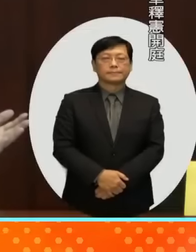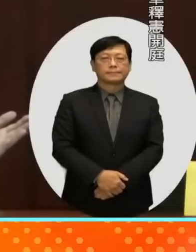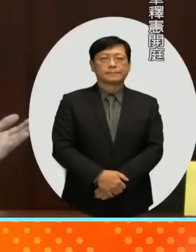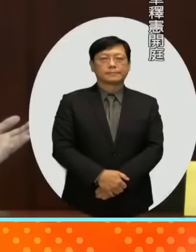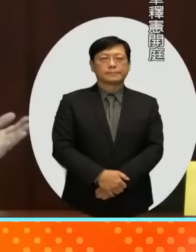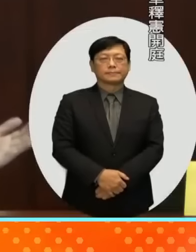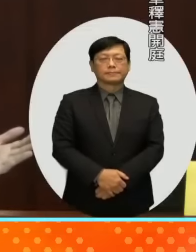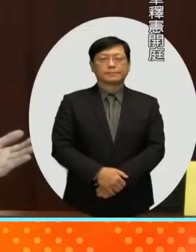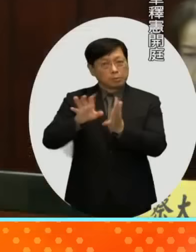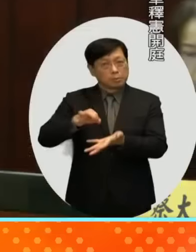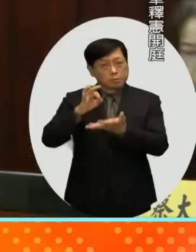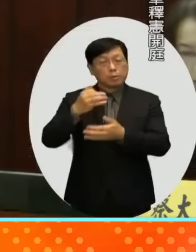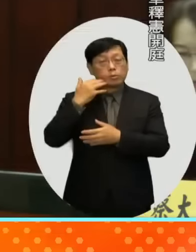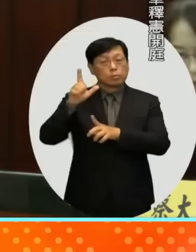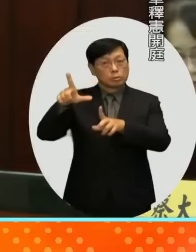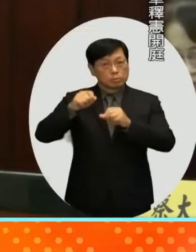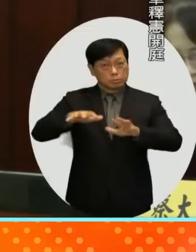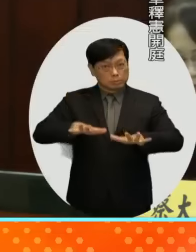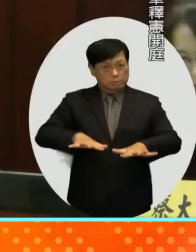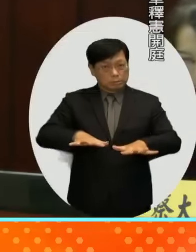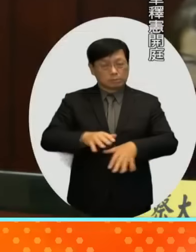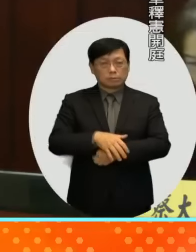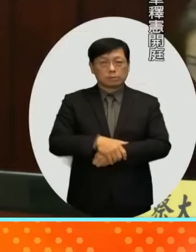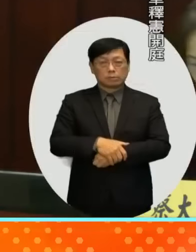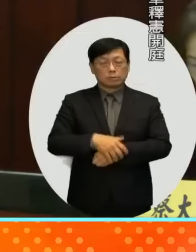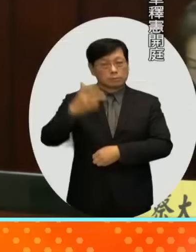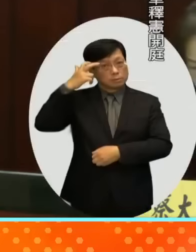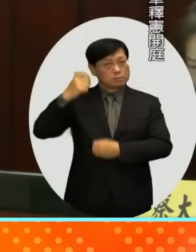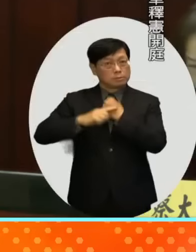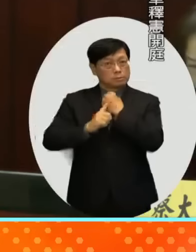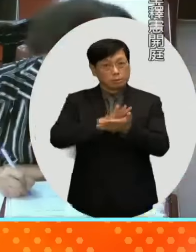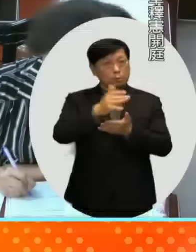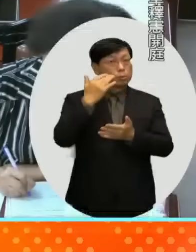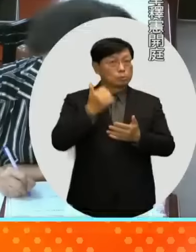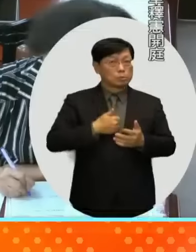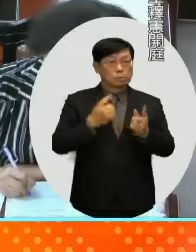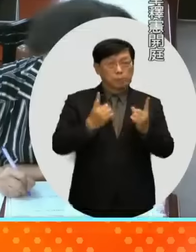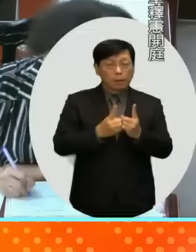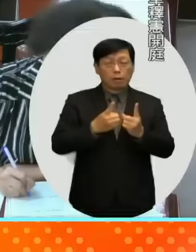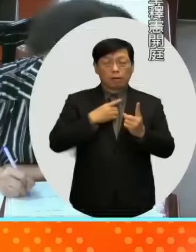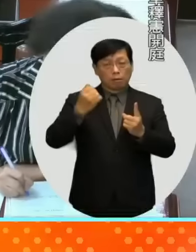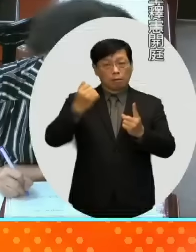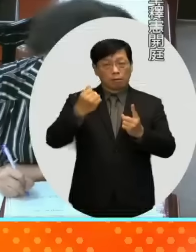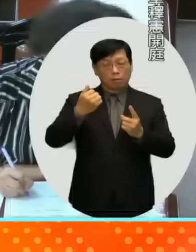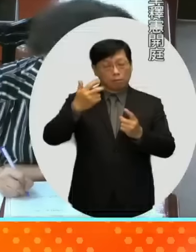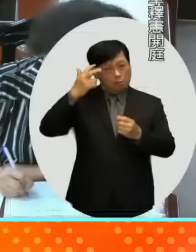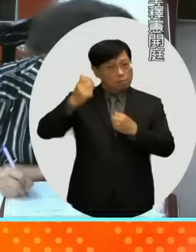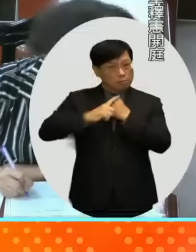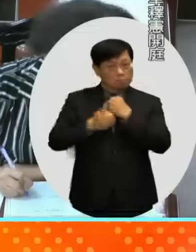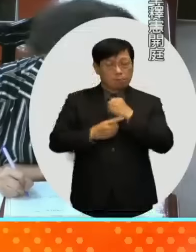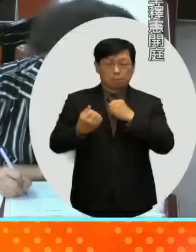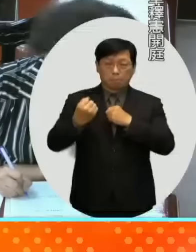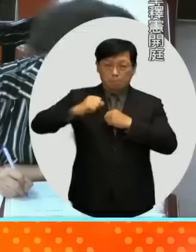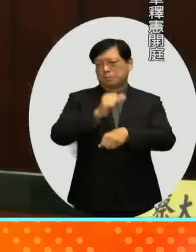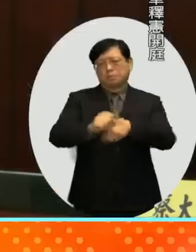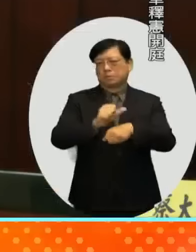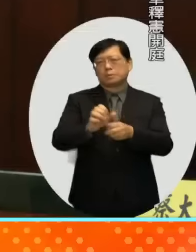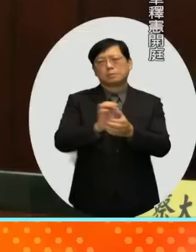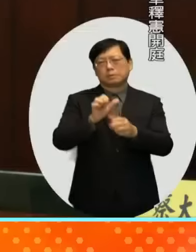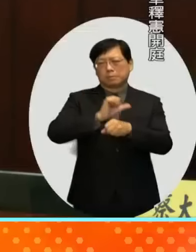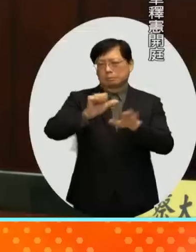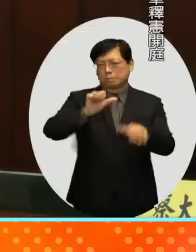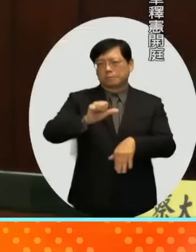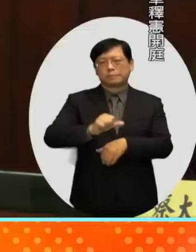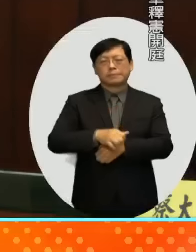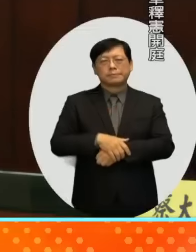以我跟你讲，对付民进党，如果光想走一般正常的途径，你是对付不了他的啦。不要忘了，民进党一大堆